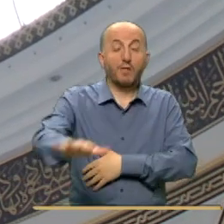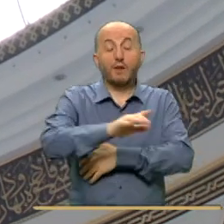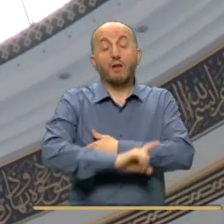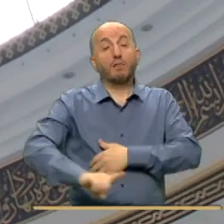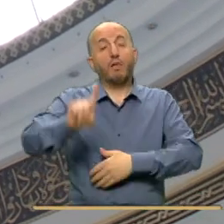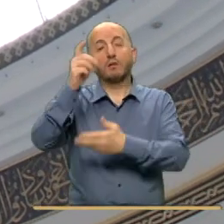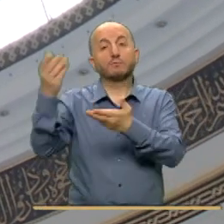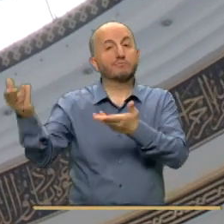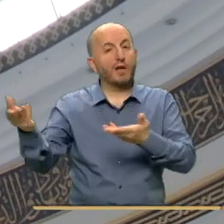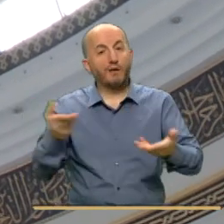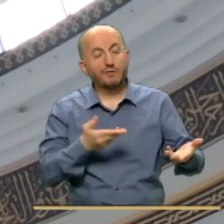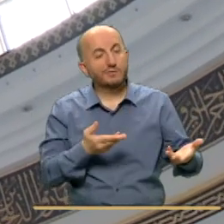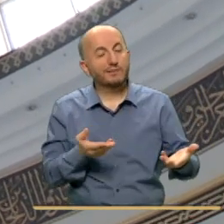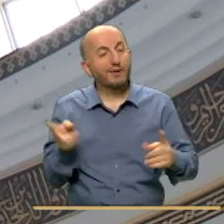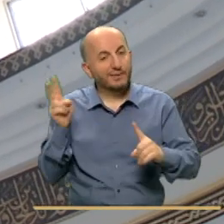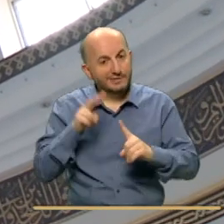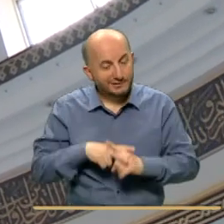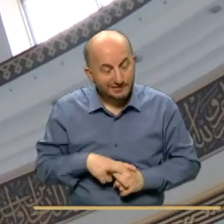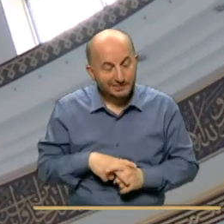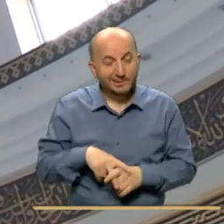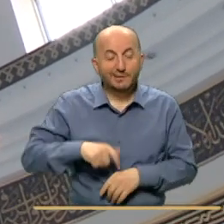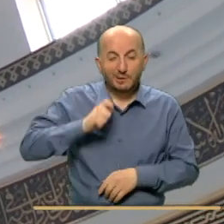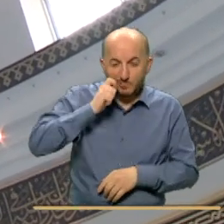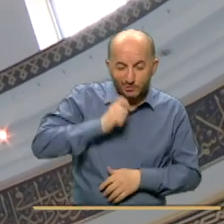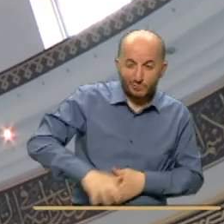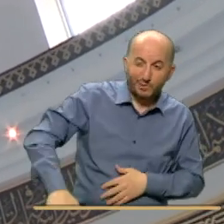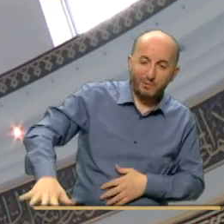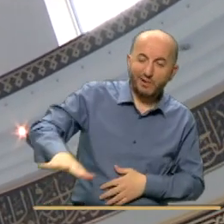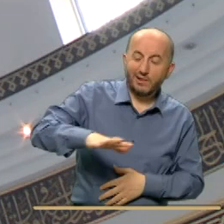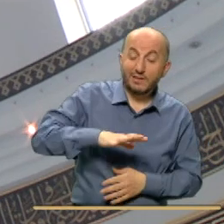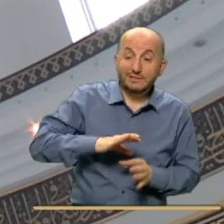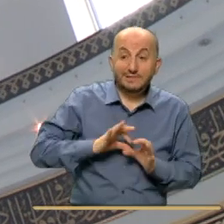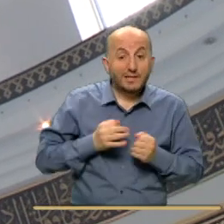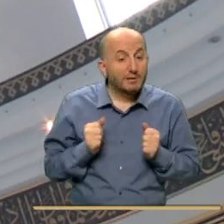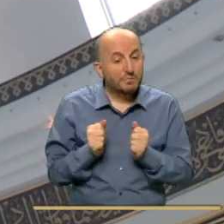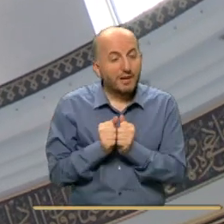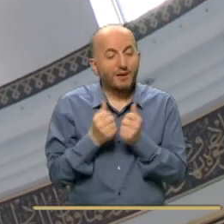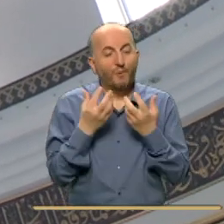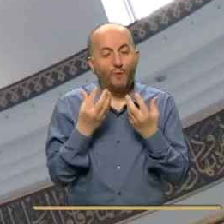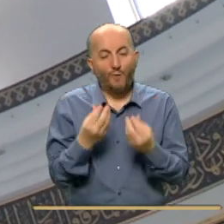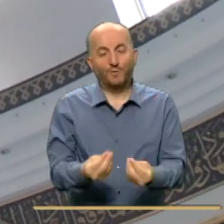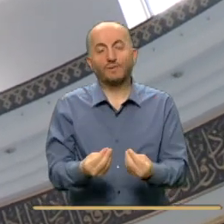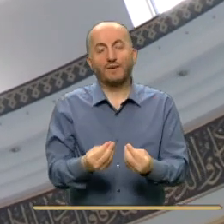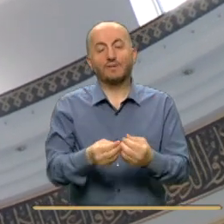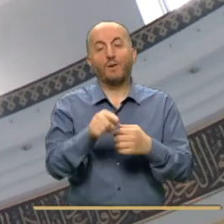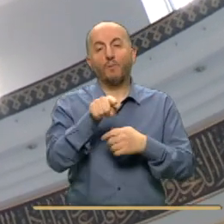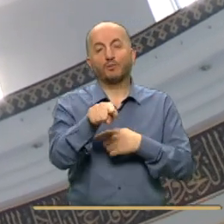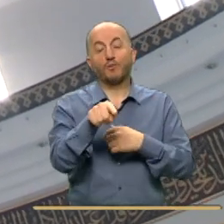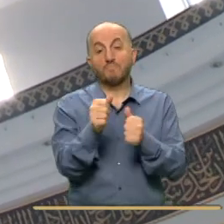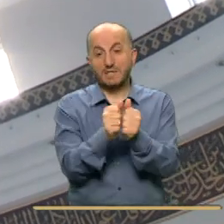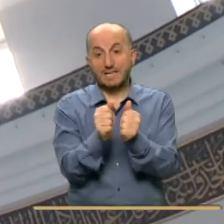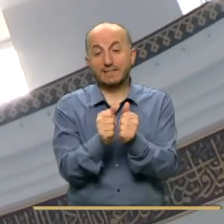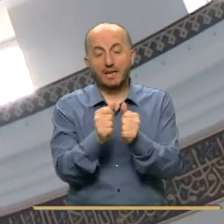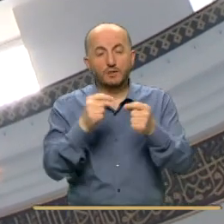Allah'ın davetine icabet ettiği, Müslümanların fiilen nasıl birlik olduklarını ama bu fiili